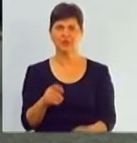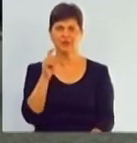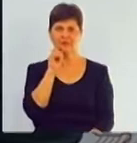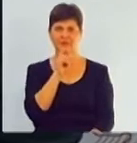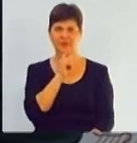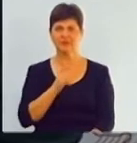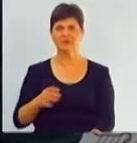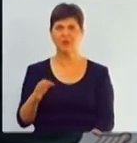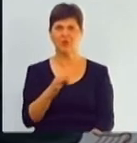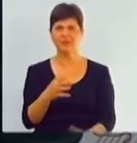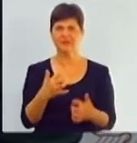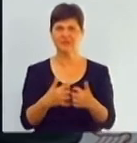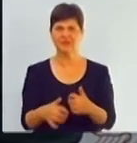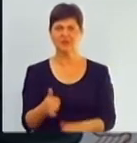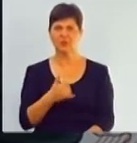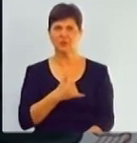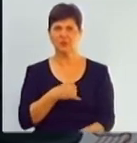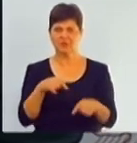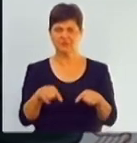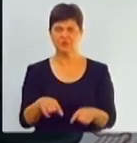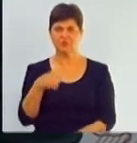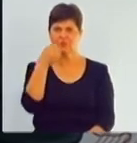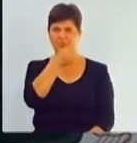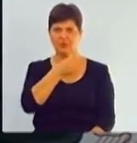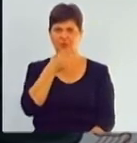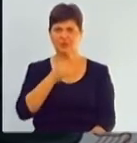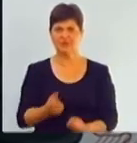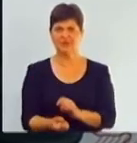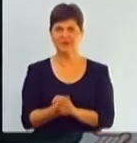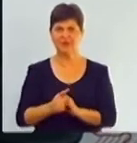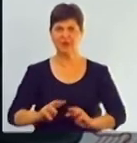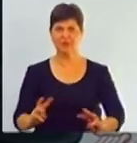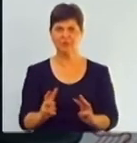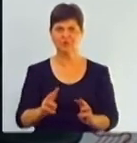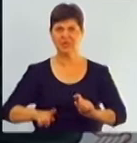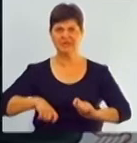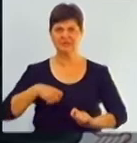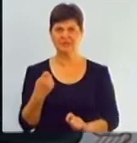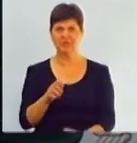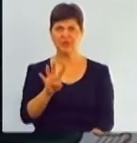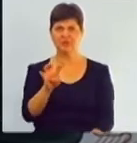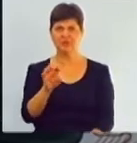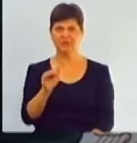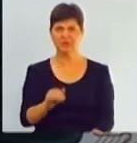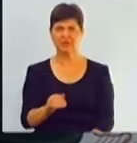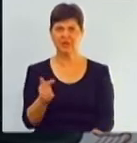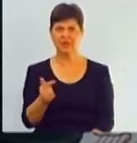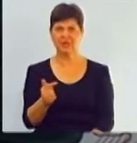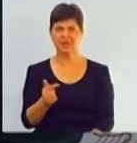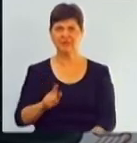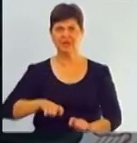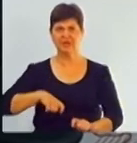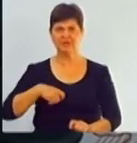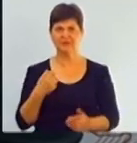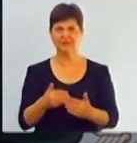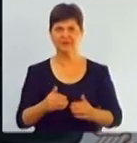середньому у нас в поточному році виникало 5 пожеж з збитком приблизно 400 тисяч гривень. Прямі збитки від пожеж,